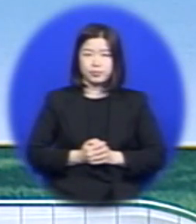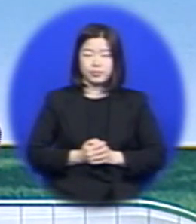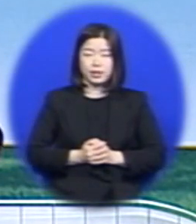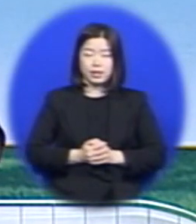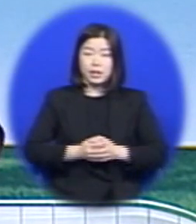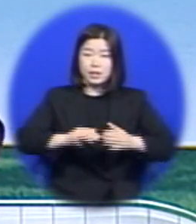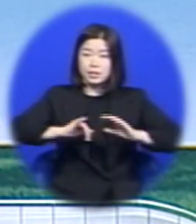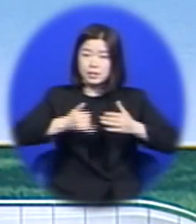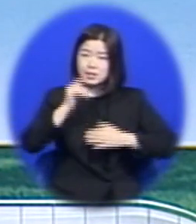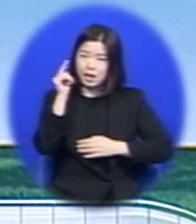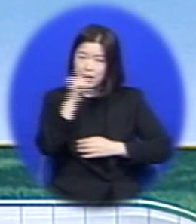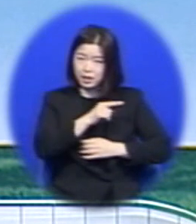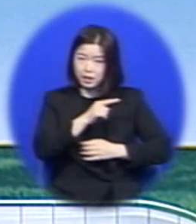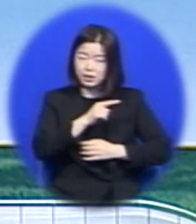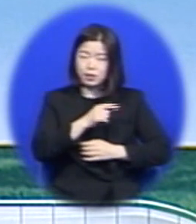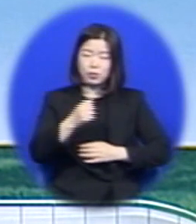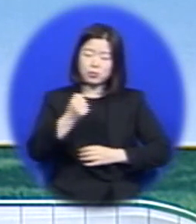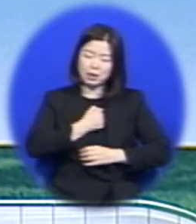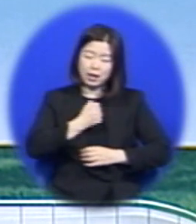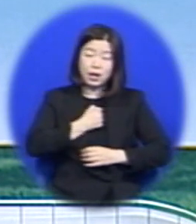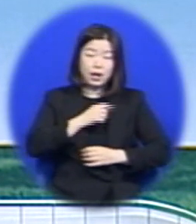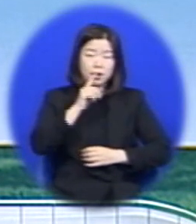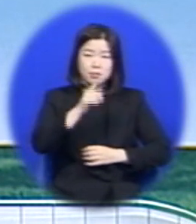세상 악하다고 한탄만 하지 마십시다.